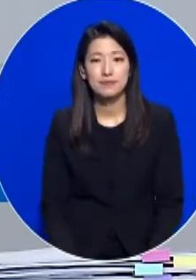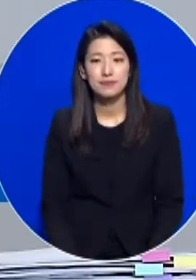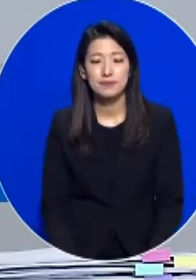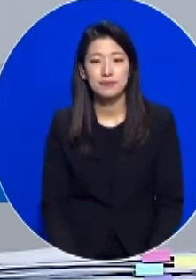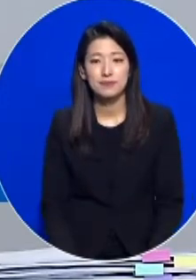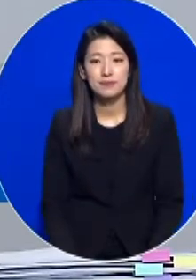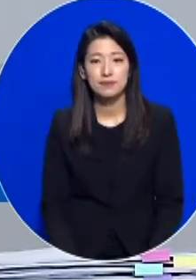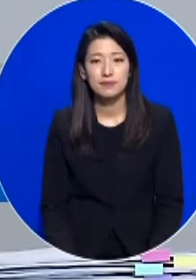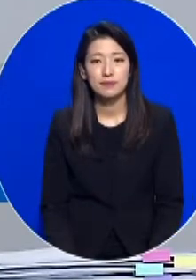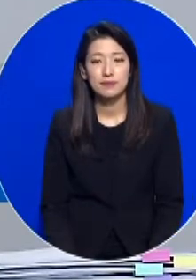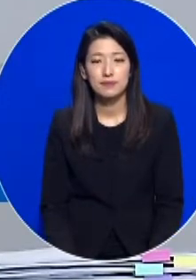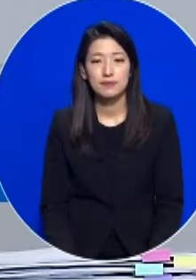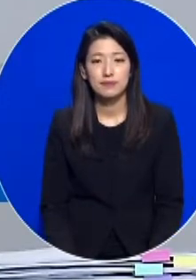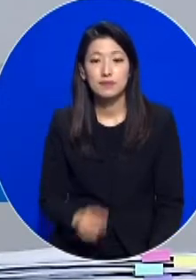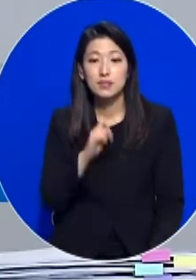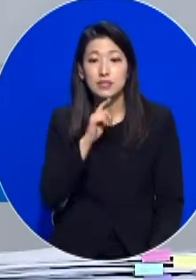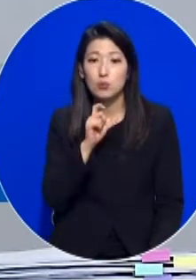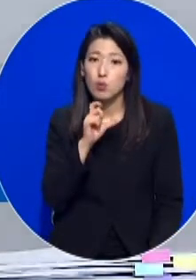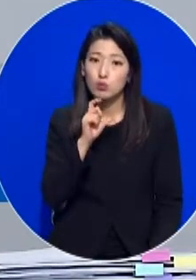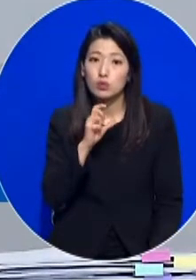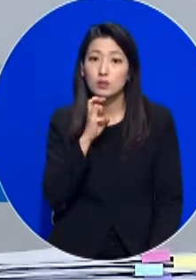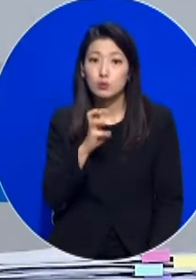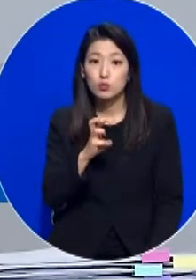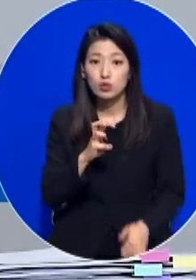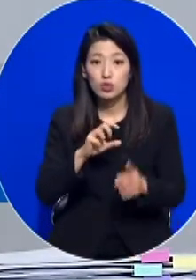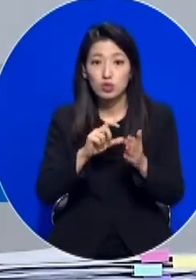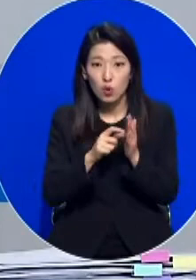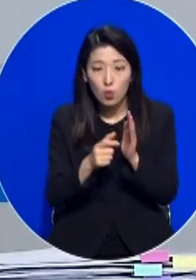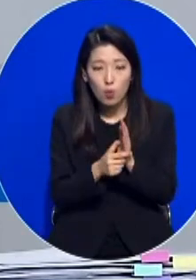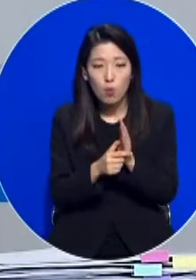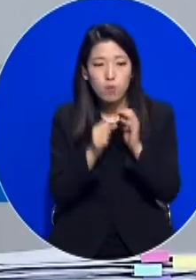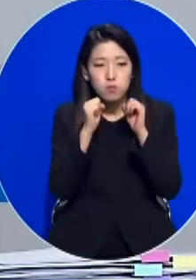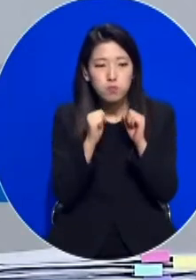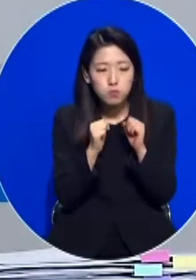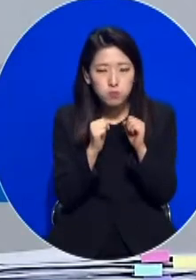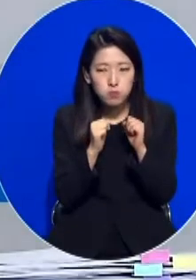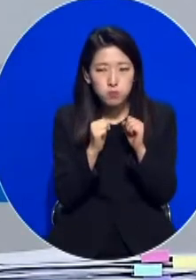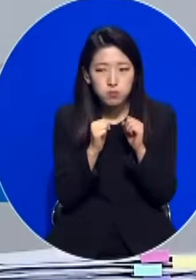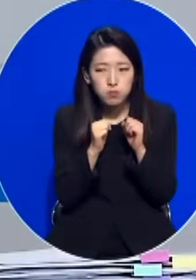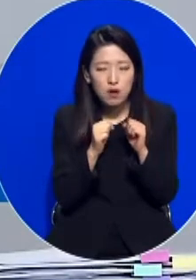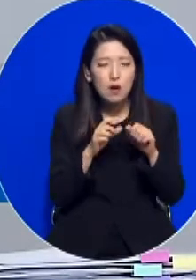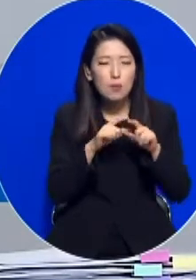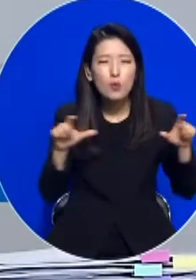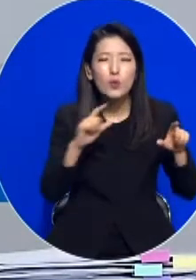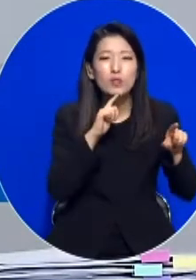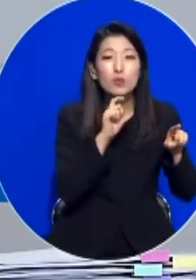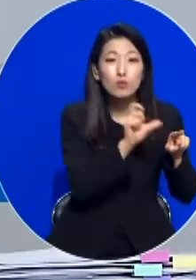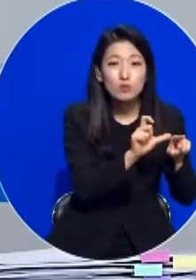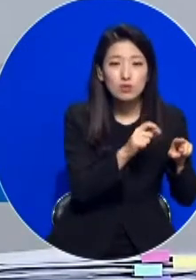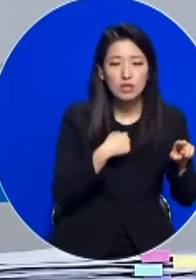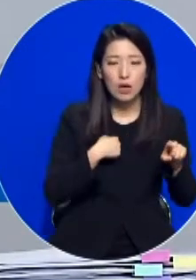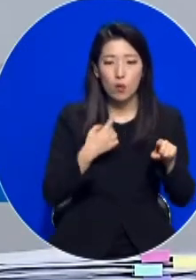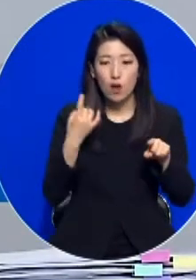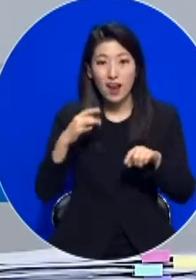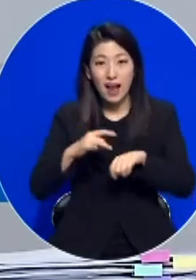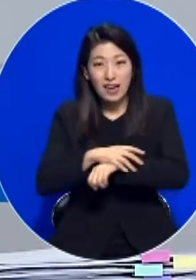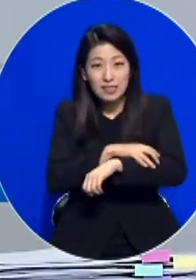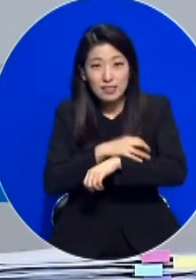관찰하되, 이전에 알레르기의 경험이 있었던 분들은 30분의 관찰을 하도록 권고하고